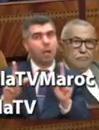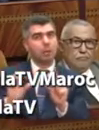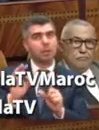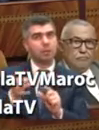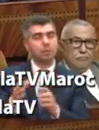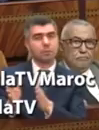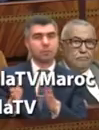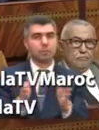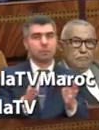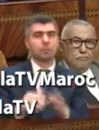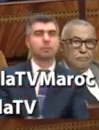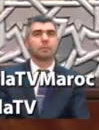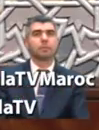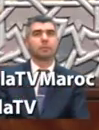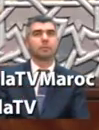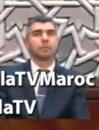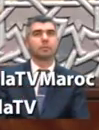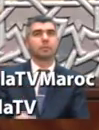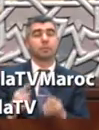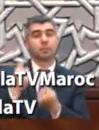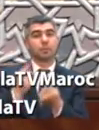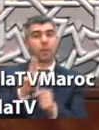النائب. هل هناك تعقيب اضافي اخر؟